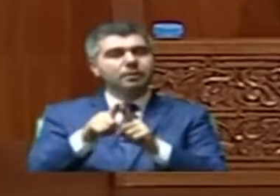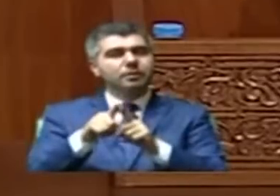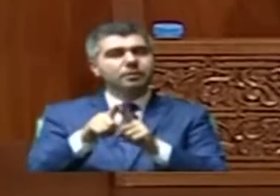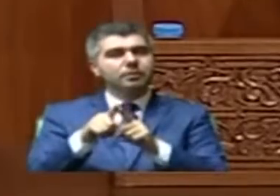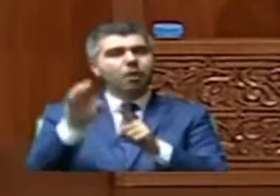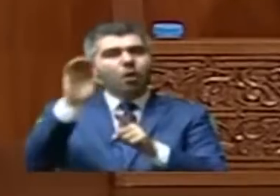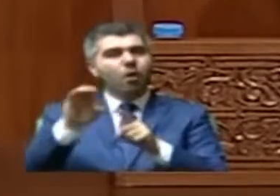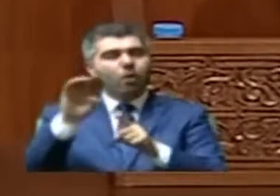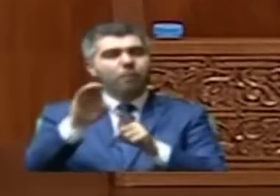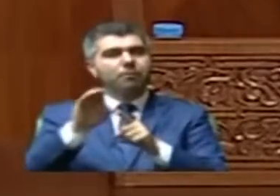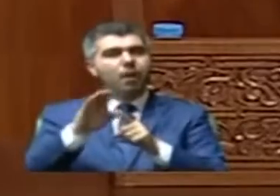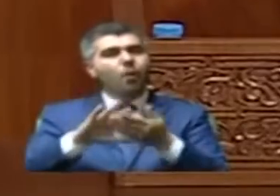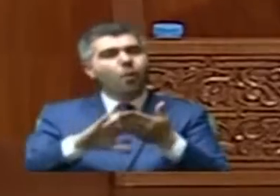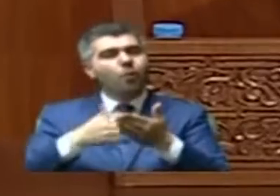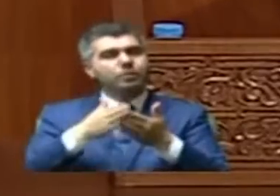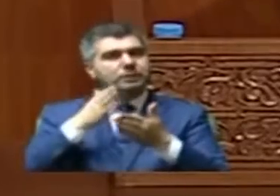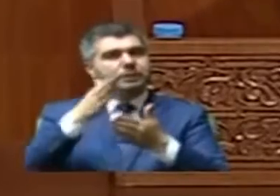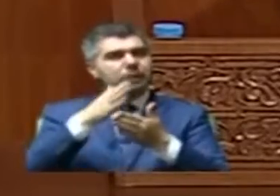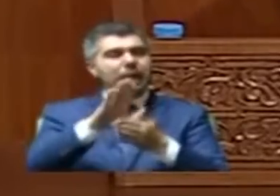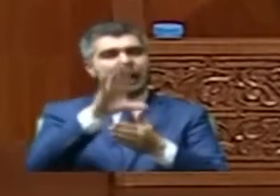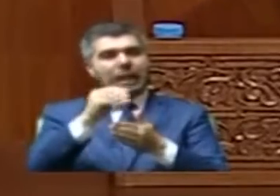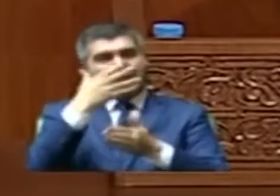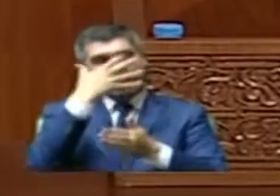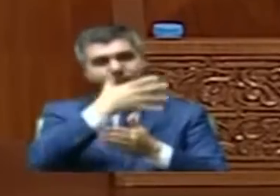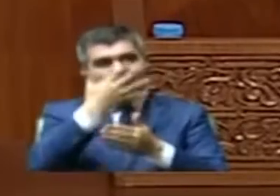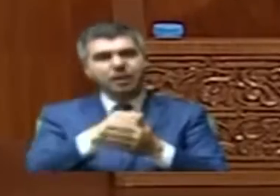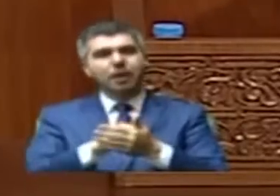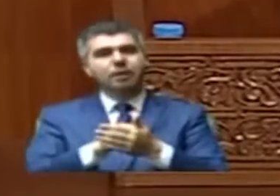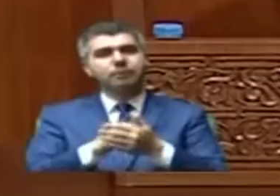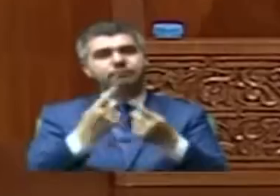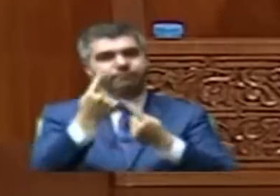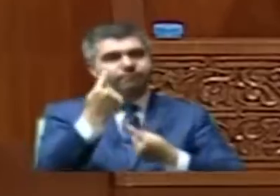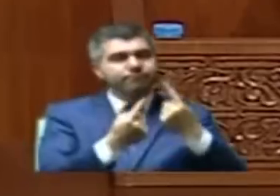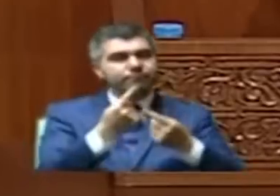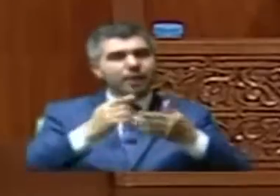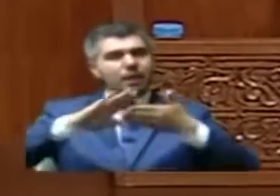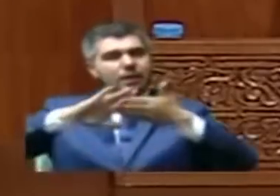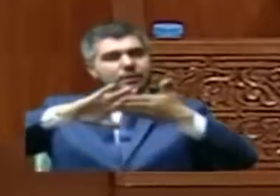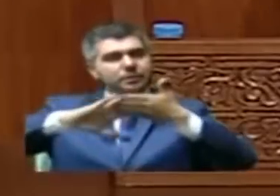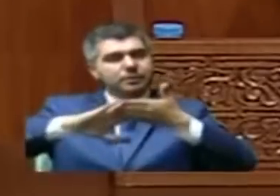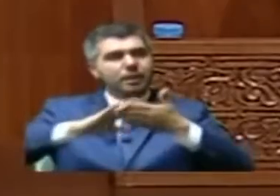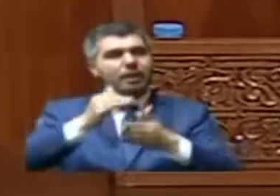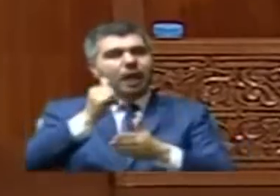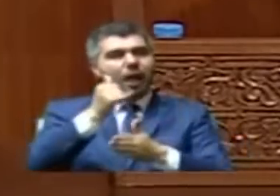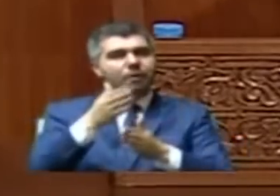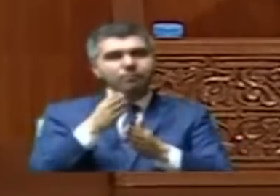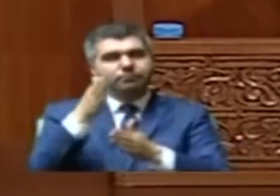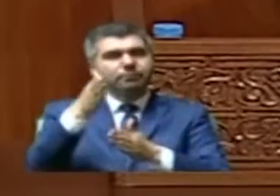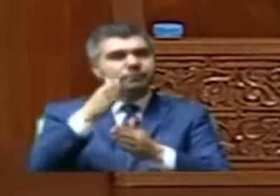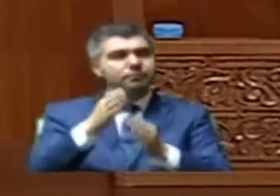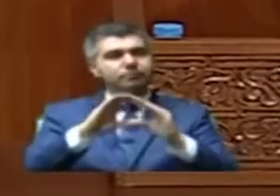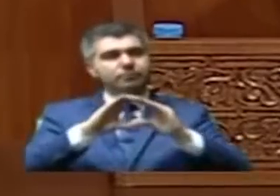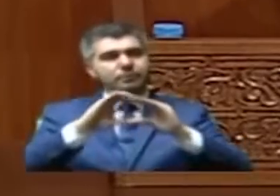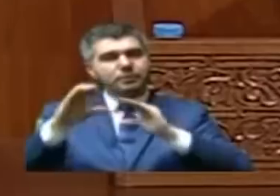نقول أغلب الدول الأوروبية، عدد من الدول الإفريقية، بعض دول الشرق الأوسط، تلاقينا مع المغاربة، زرناهم، درنا